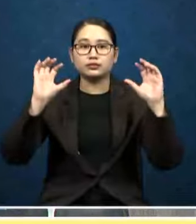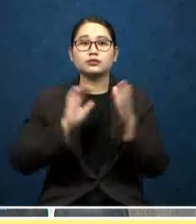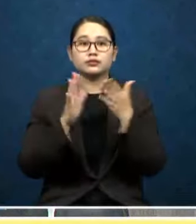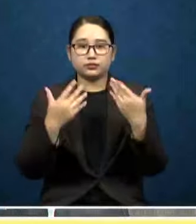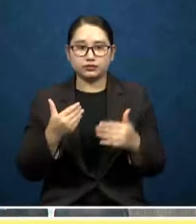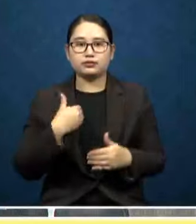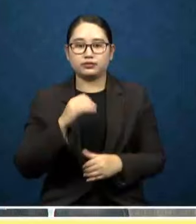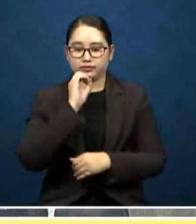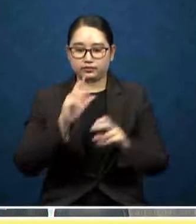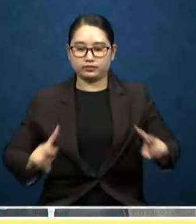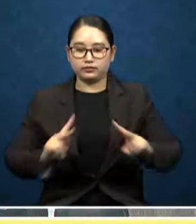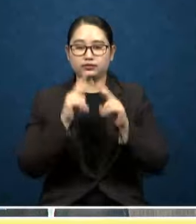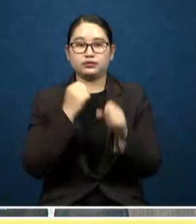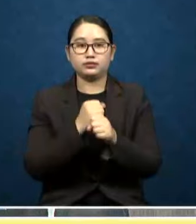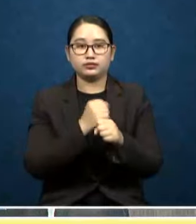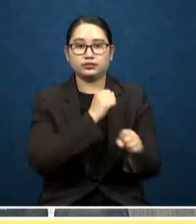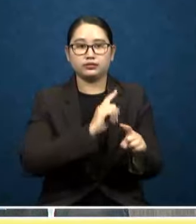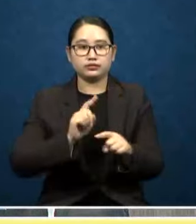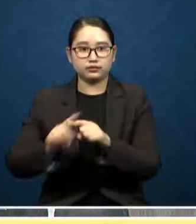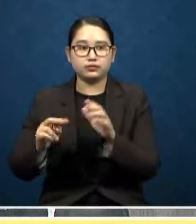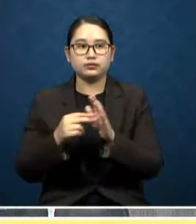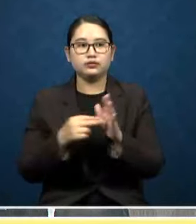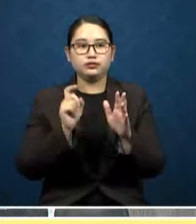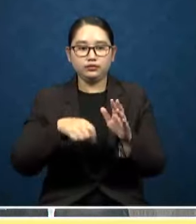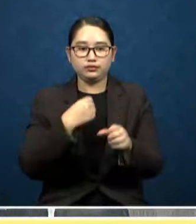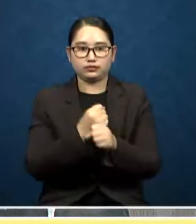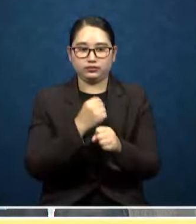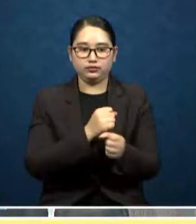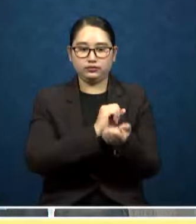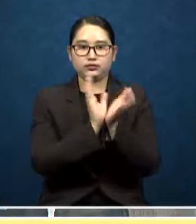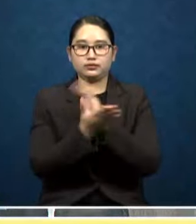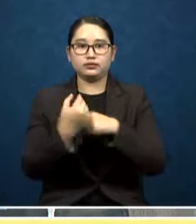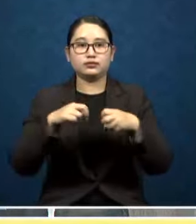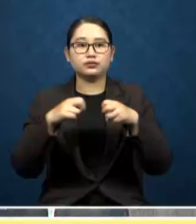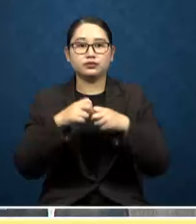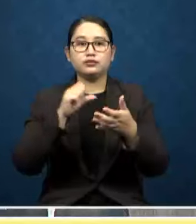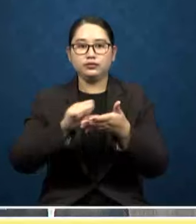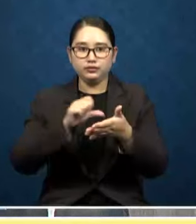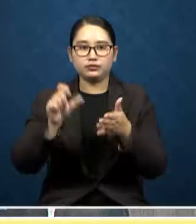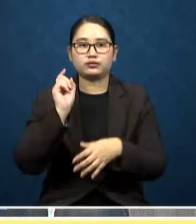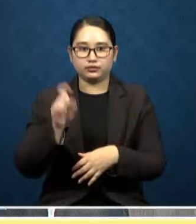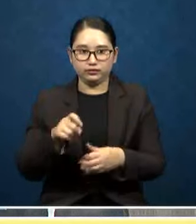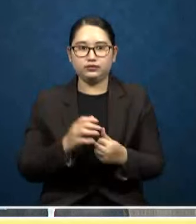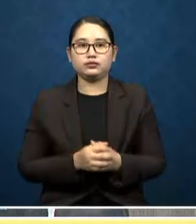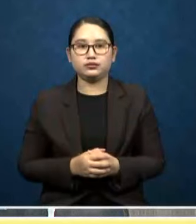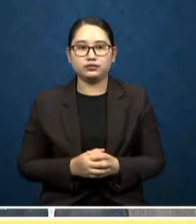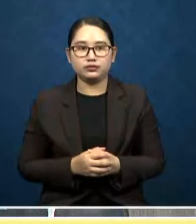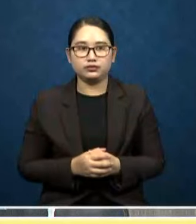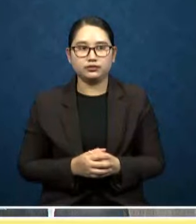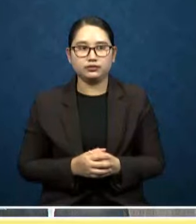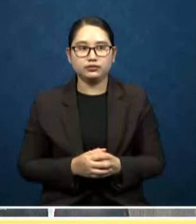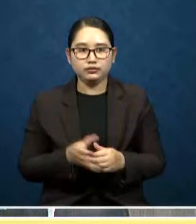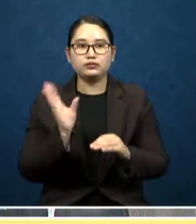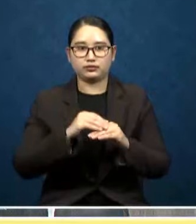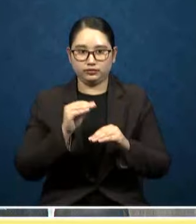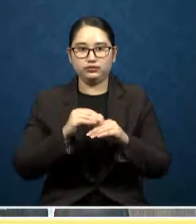หน่วยงานกระทรวงต่างๆที่ว่ามาทั้งหมดเนี่ยต้องไปบูรณาการกันในการแก้ปัญหาเรื่องนี้ขอเวา